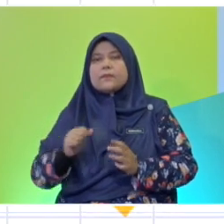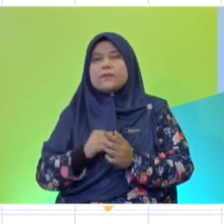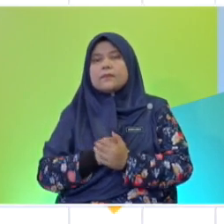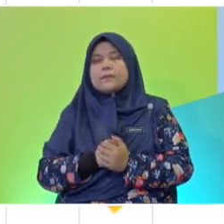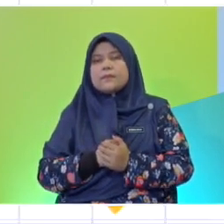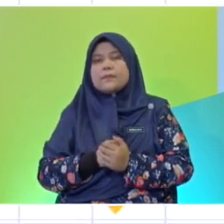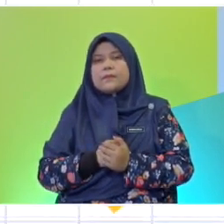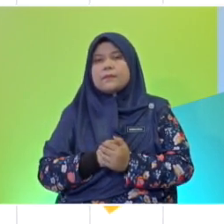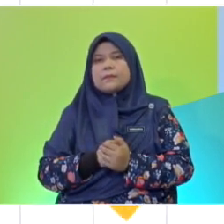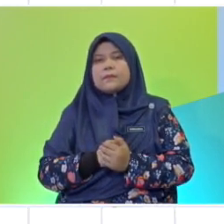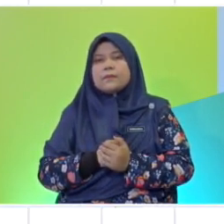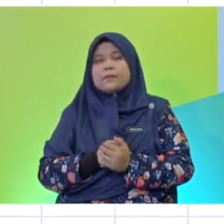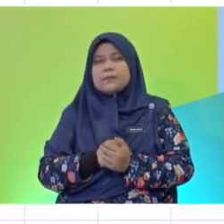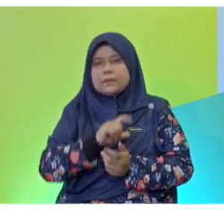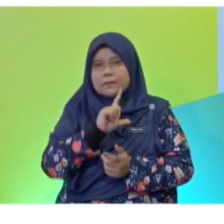kaki